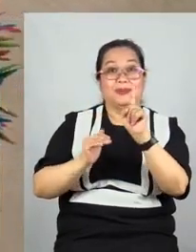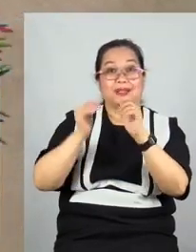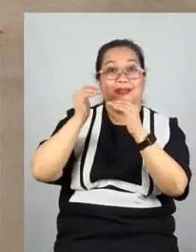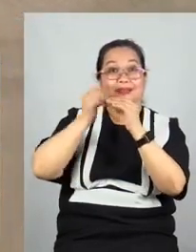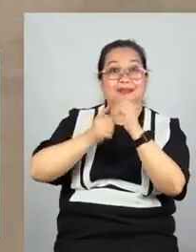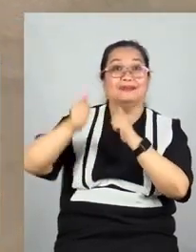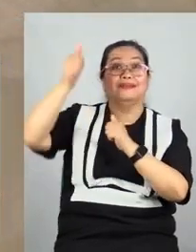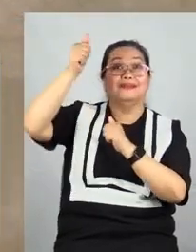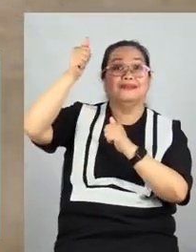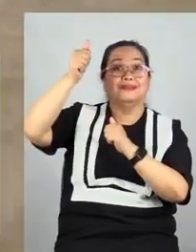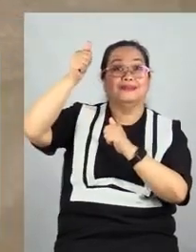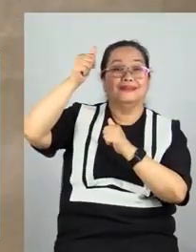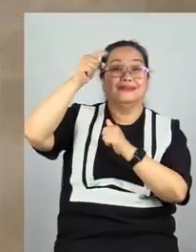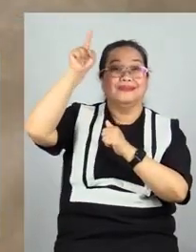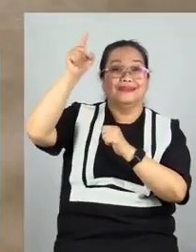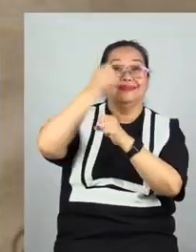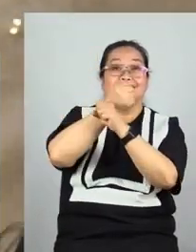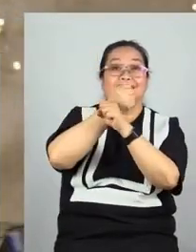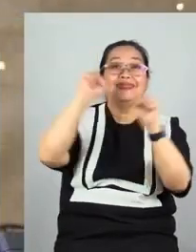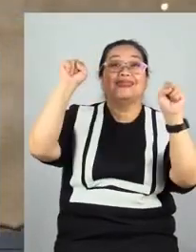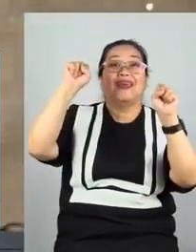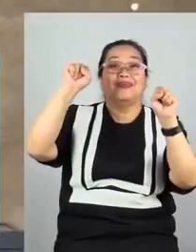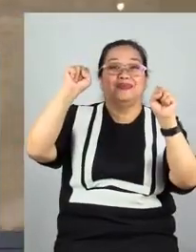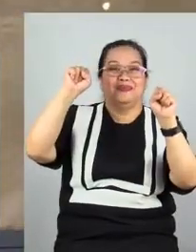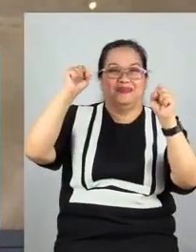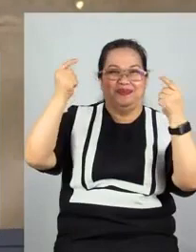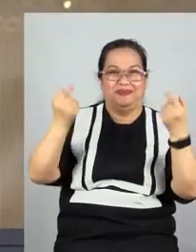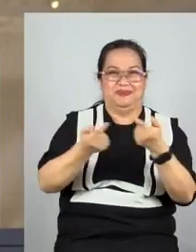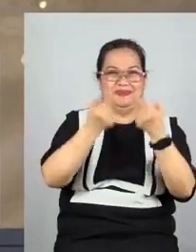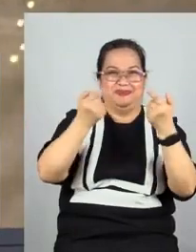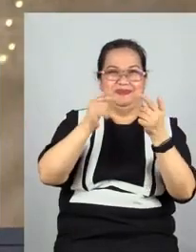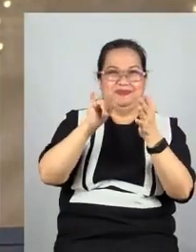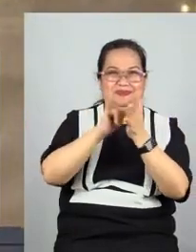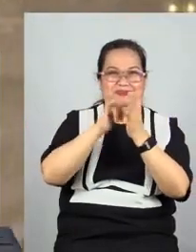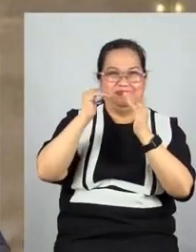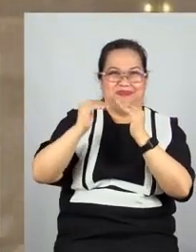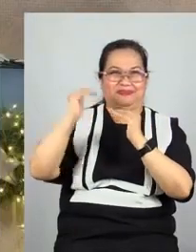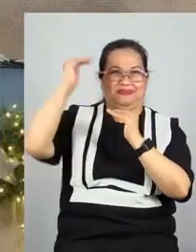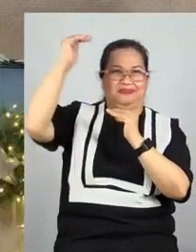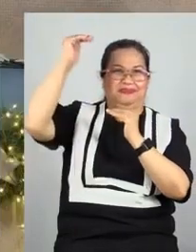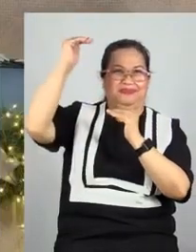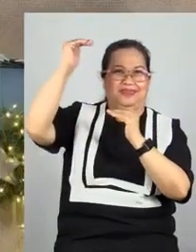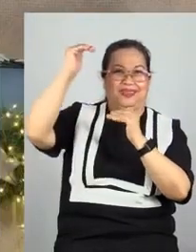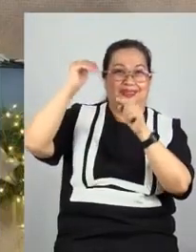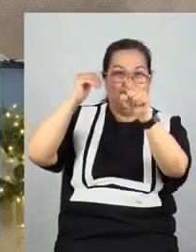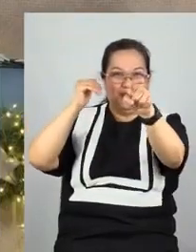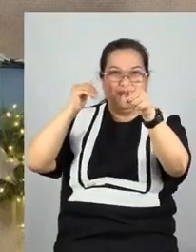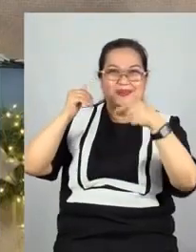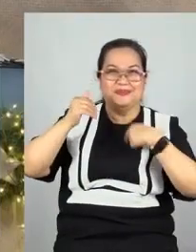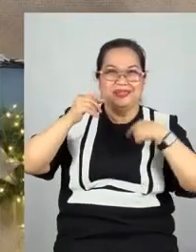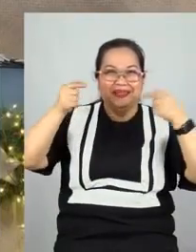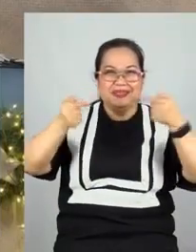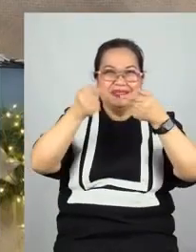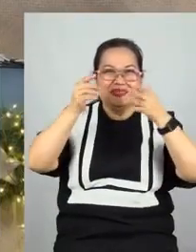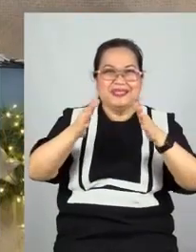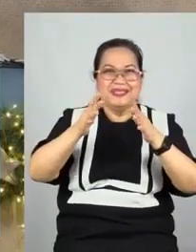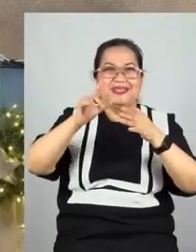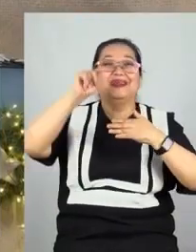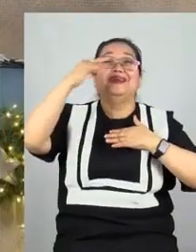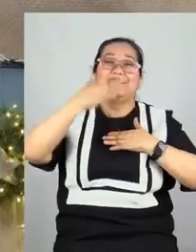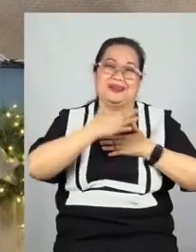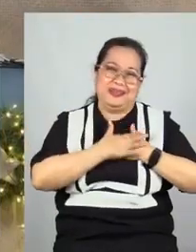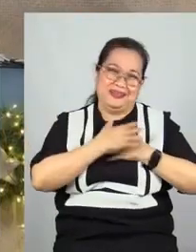ay yung niligtas sa kasalanan. Yung po ang pinakamataas nating attainment. A sinner saved by